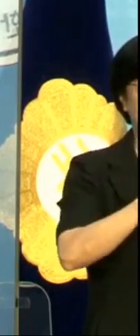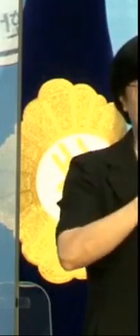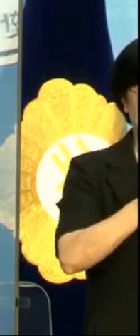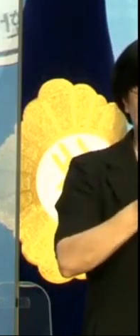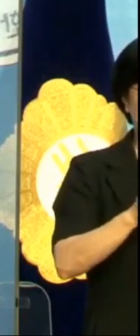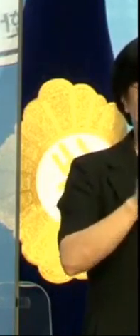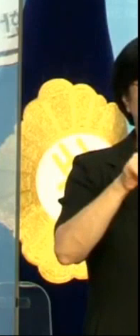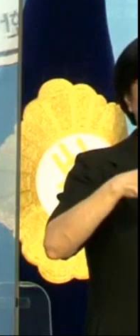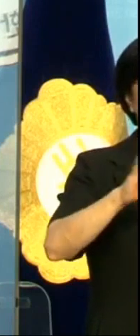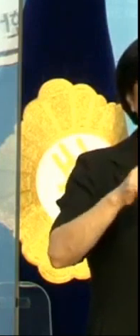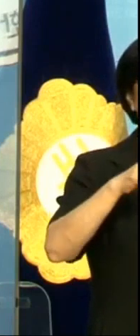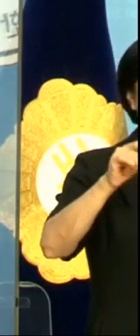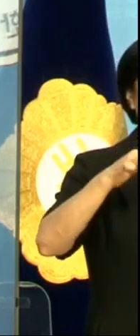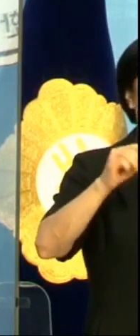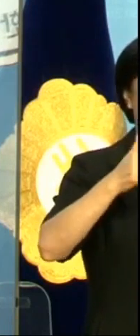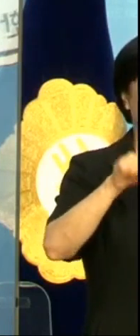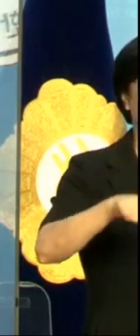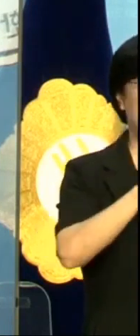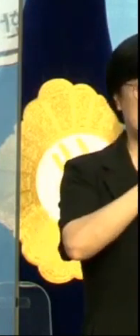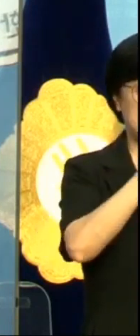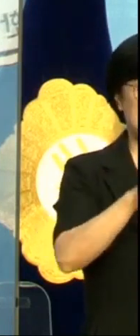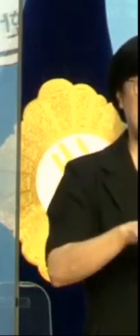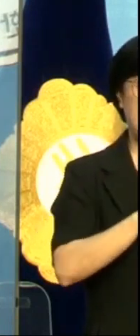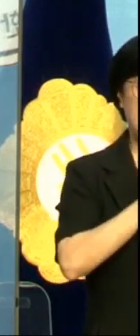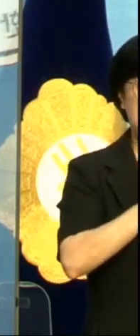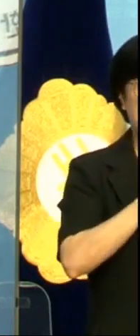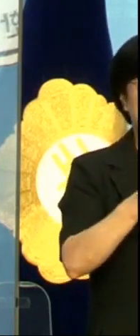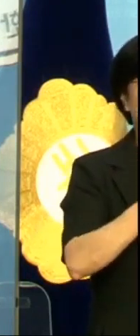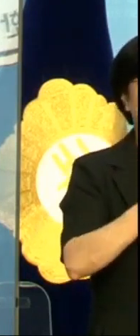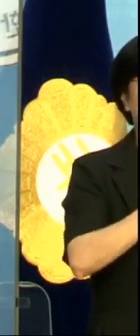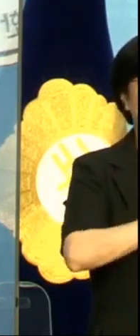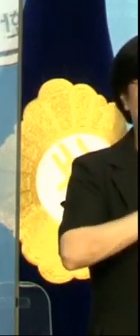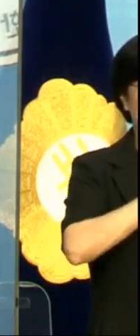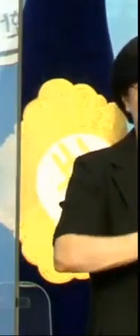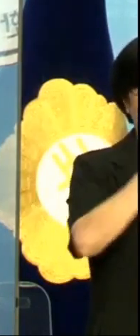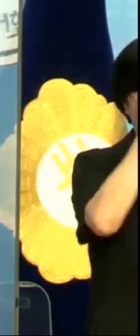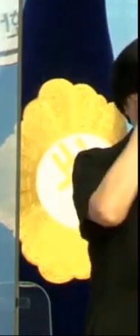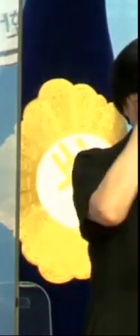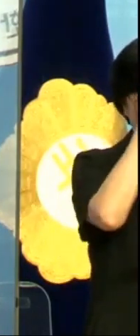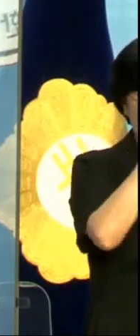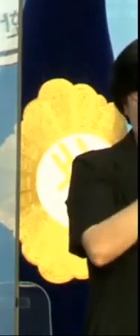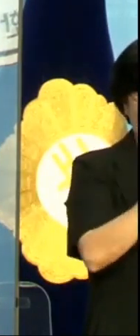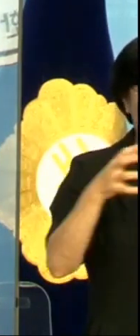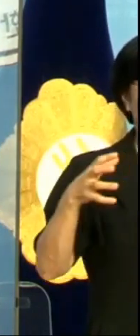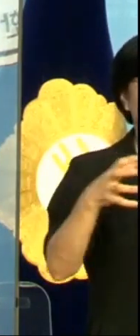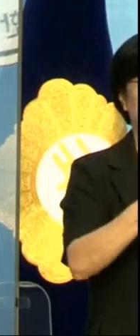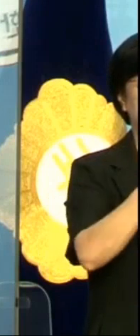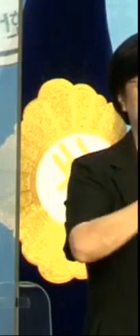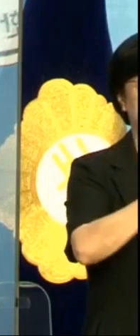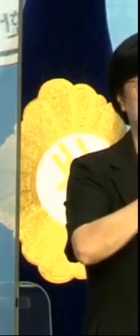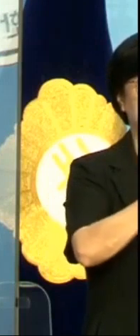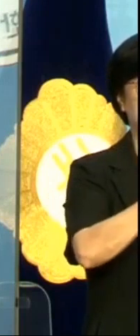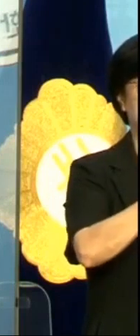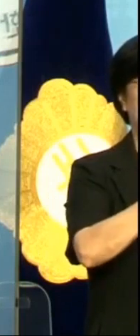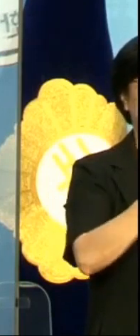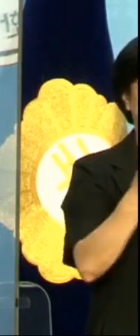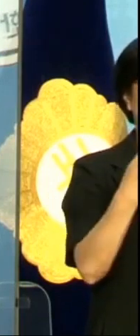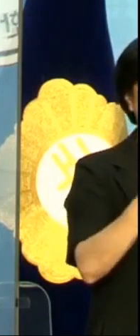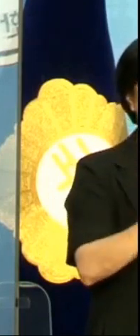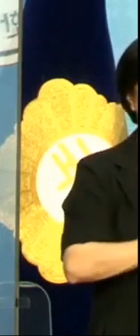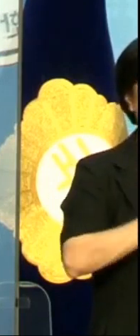퇴직 공직자 취업 제한 제도 등 골 공직 윤리 제도를 통합 음 하였읍니다 아 또